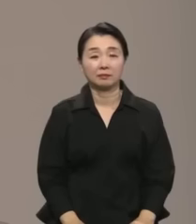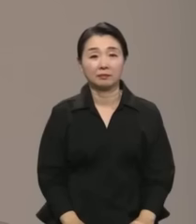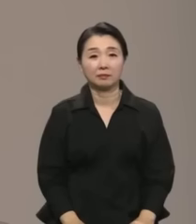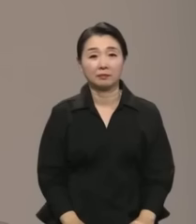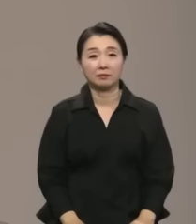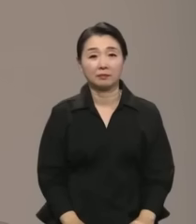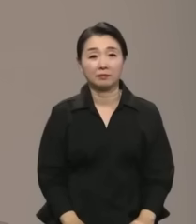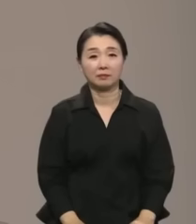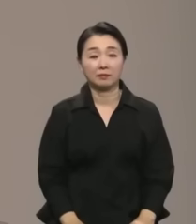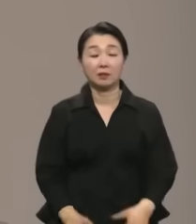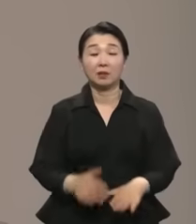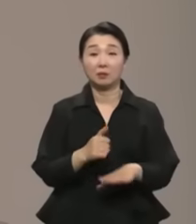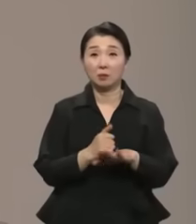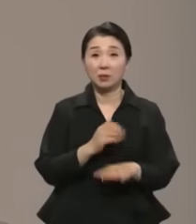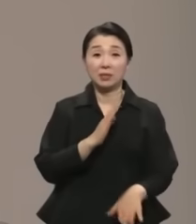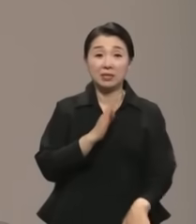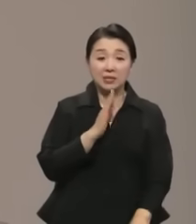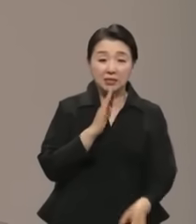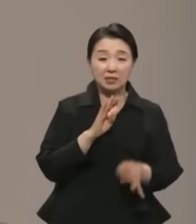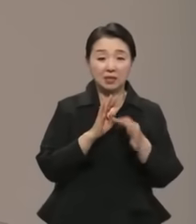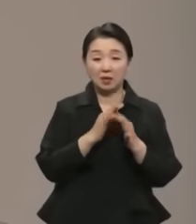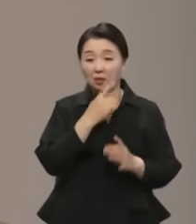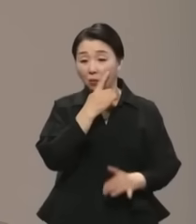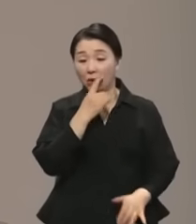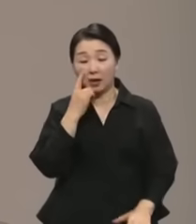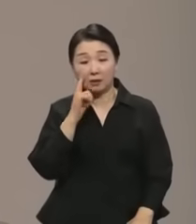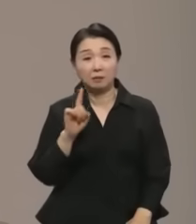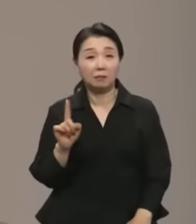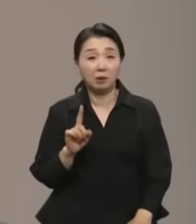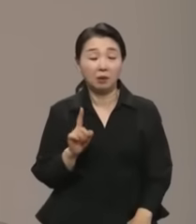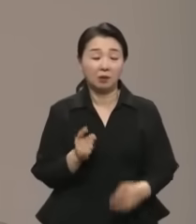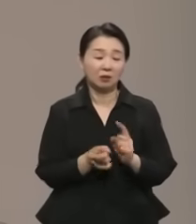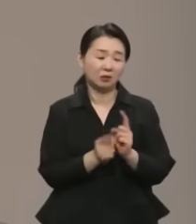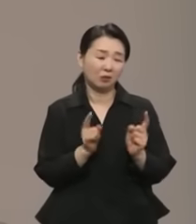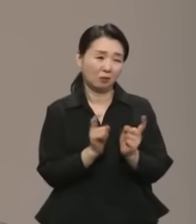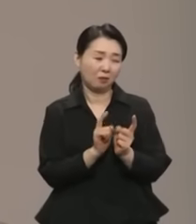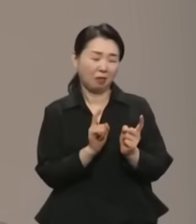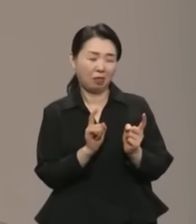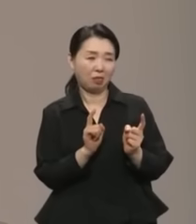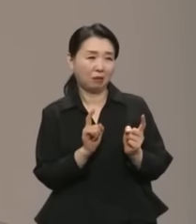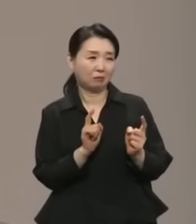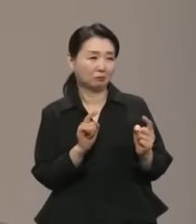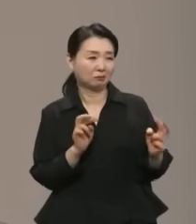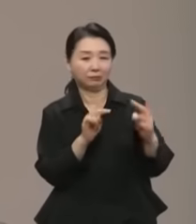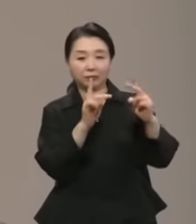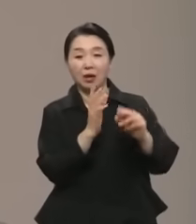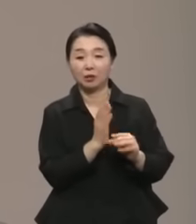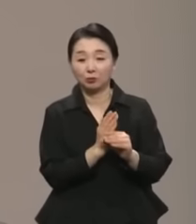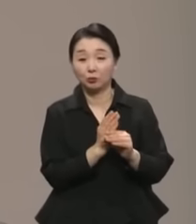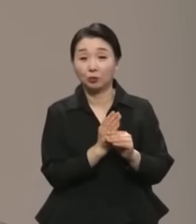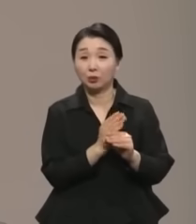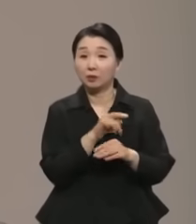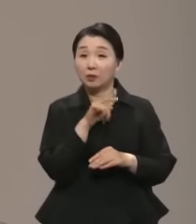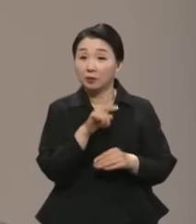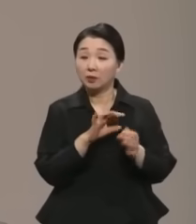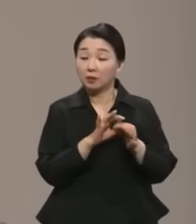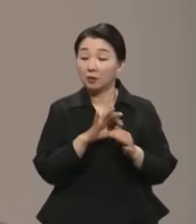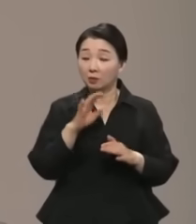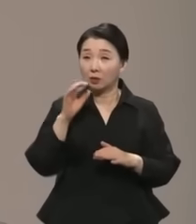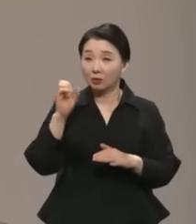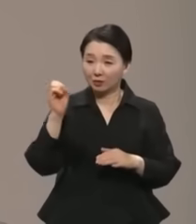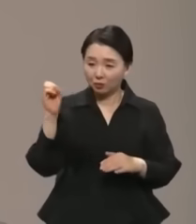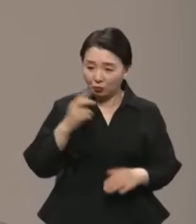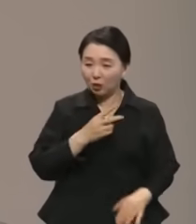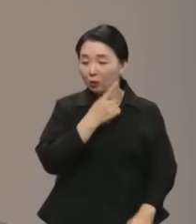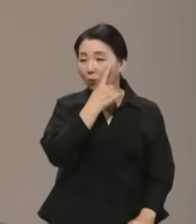것처럼 결과적으로 사실관계에 대한 확인 부분이 좀 다 서로 다툼이 되고 있는 상황이기 때문에이 부분에 대해서는 좀 더 확인이 필요한